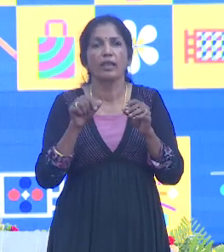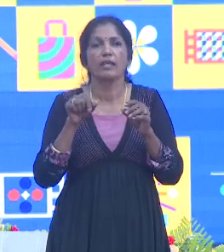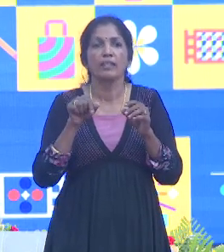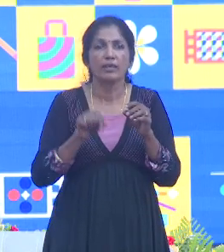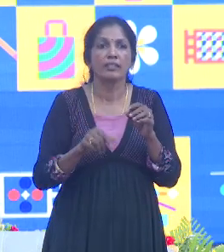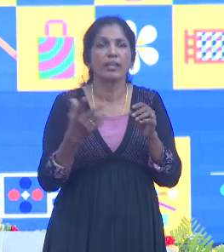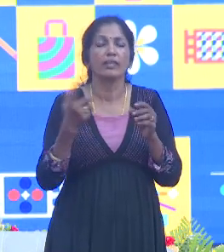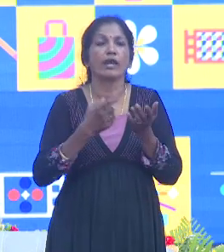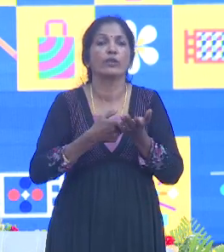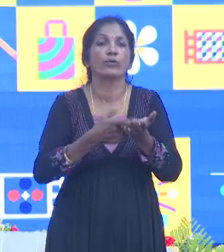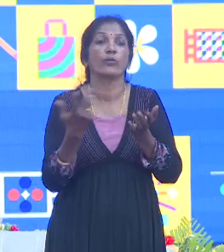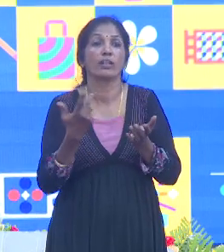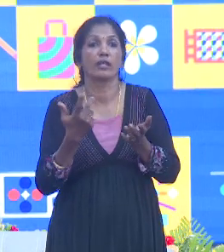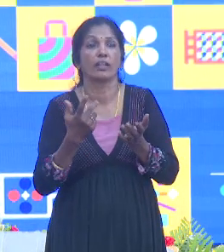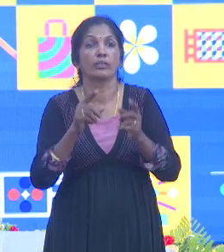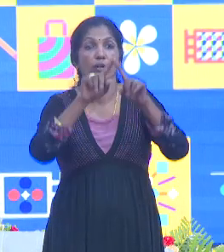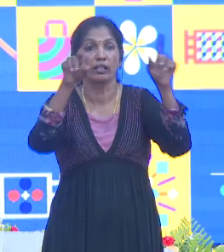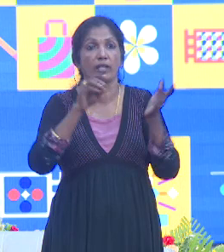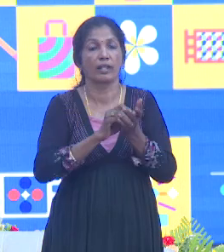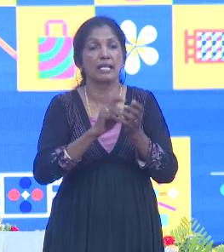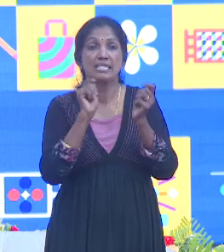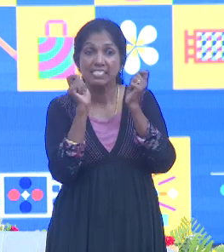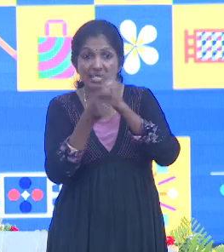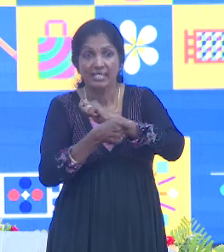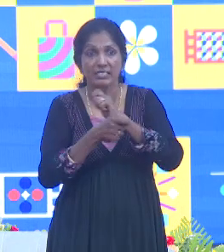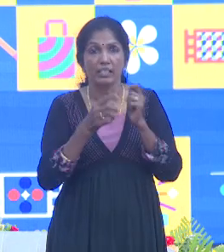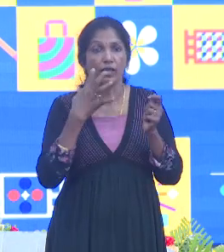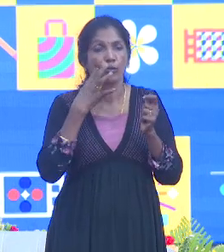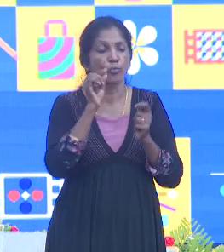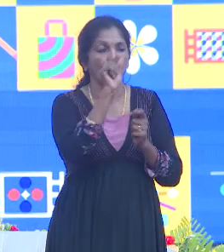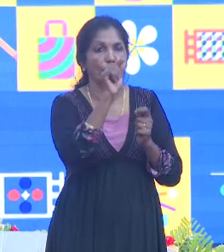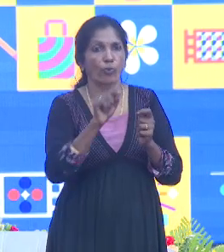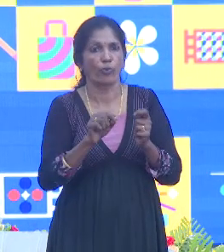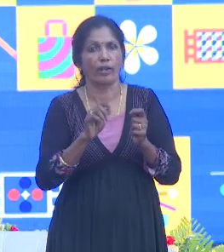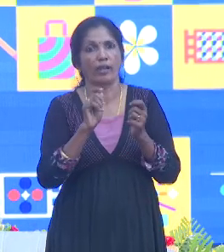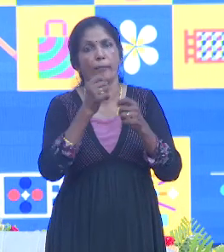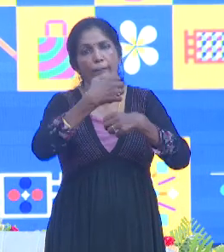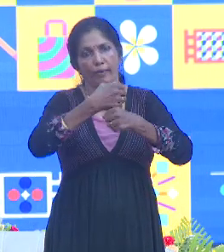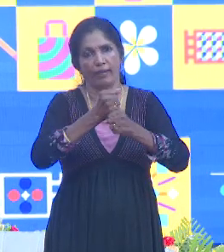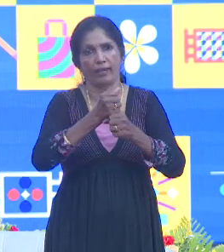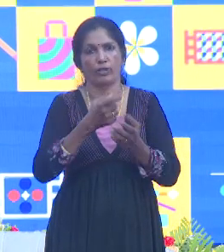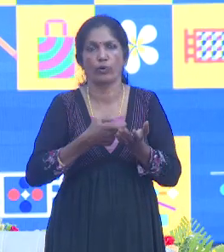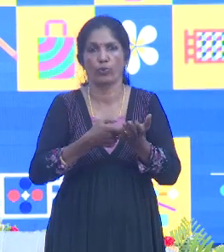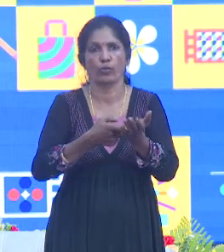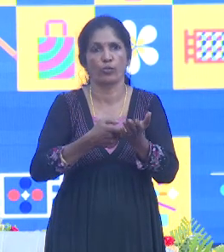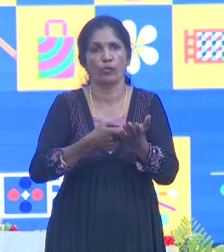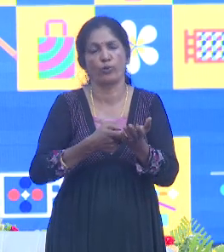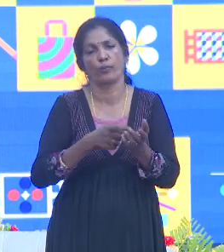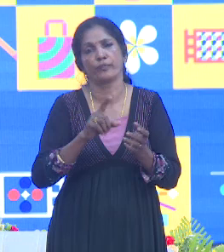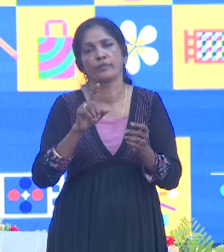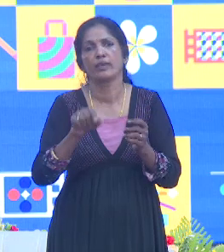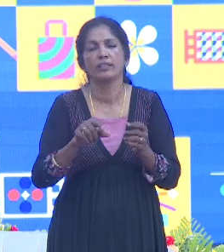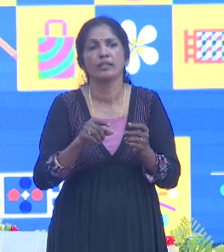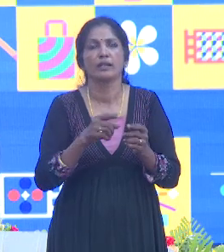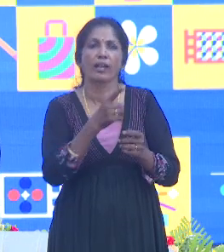സമ്പുഷ്ടീകരിക്കപ്പെട്ട ഒരു ഭൂപരിഷ്കരണ നിയമമാണ് ഇപ്പം നമ്മുടെ മുമ്പിൽ ഉള്ളത്. അത്